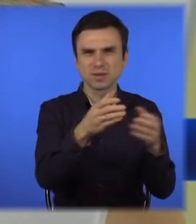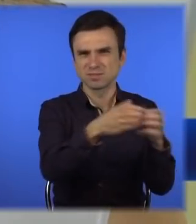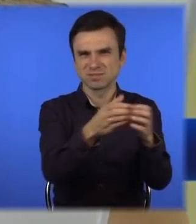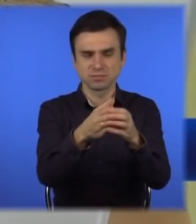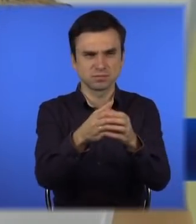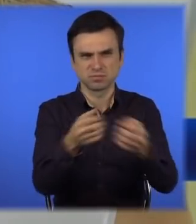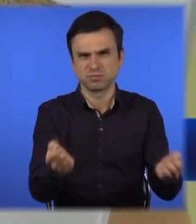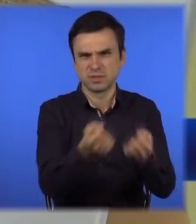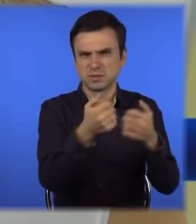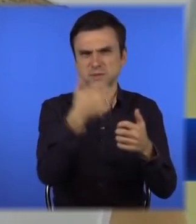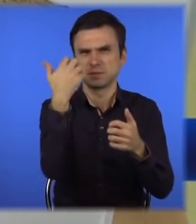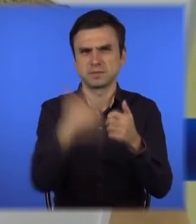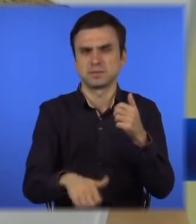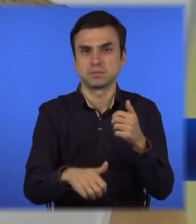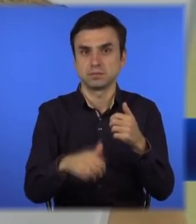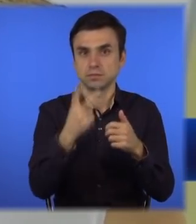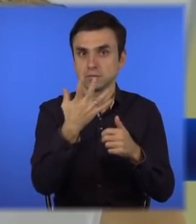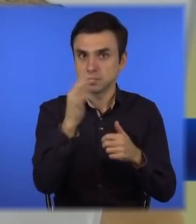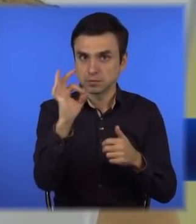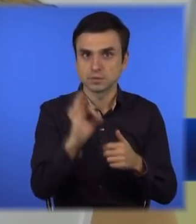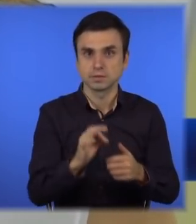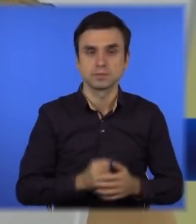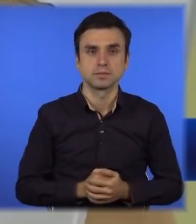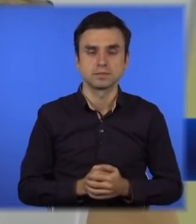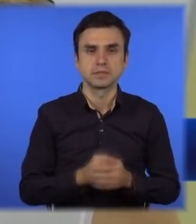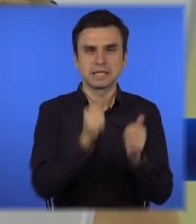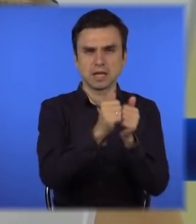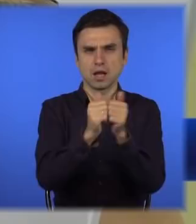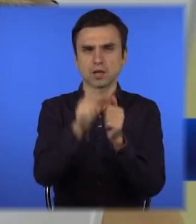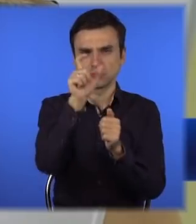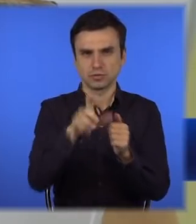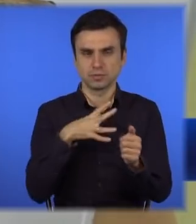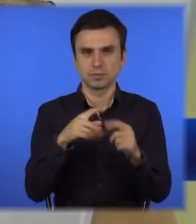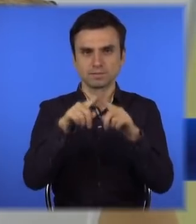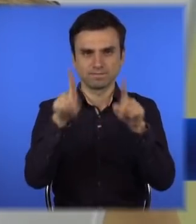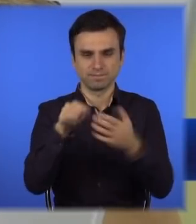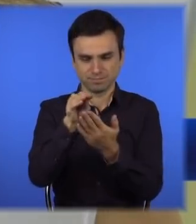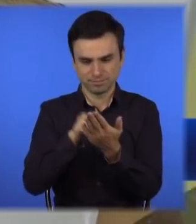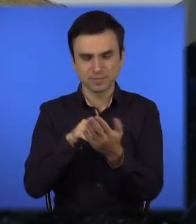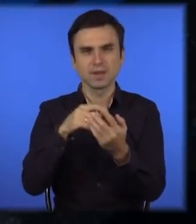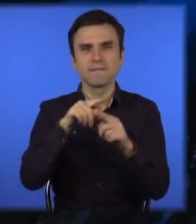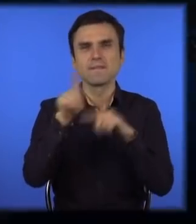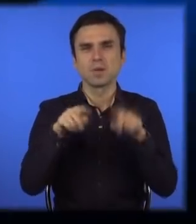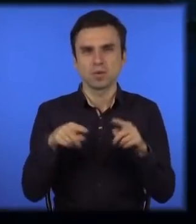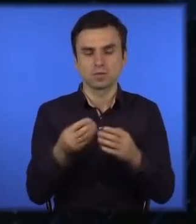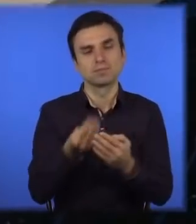людина отримувала індивідуальні бланки опитування, в яких вона ставила свої позначки. Ось вони всі – 378